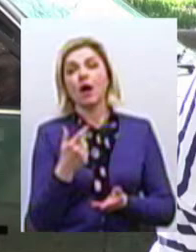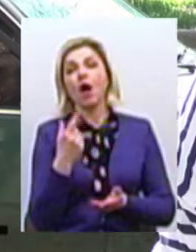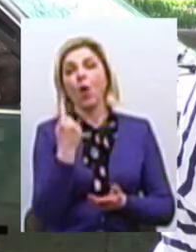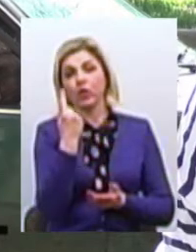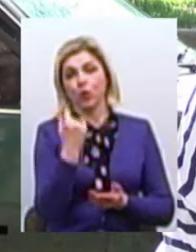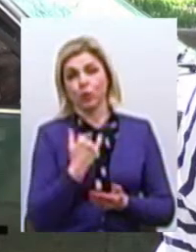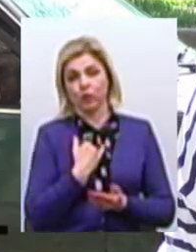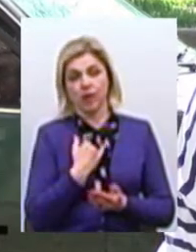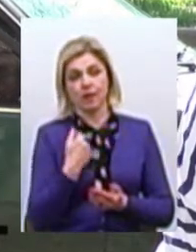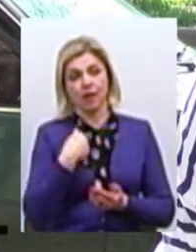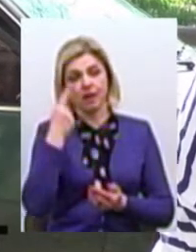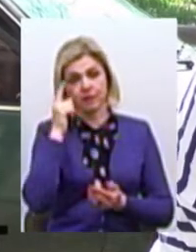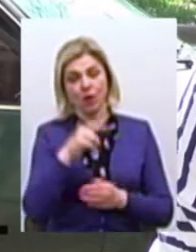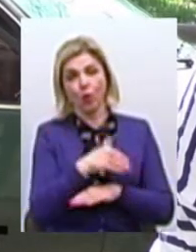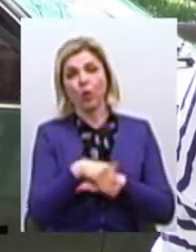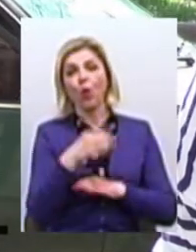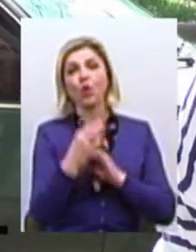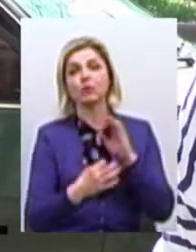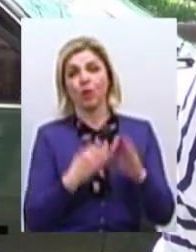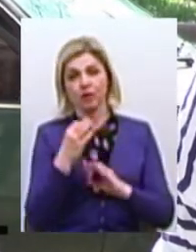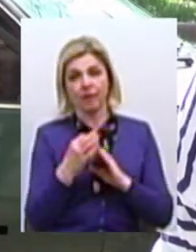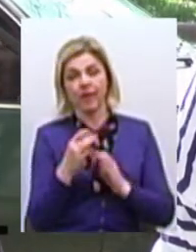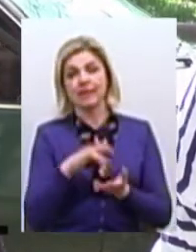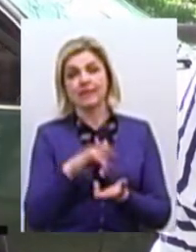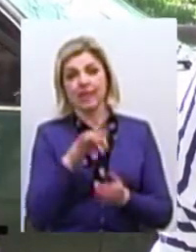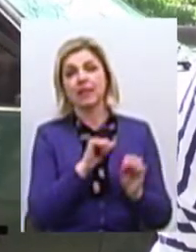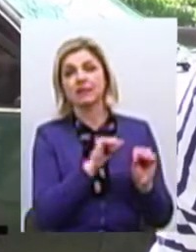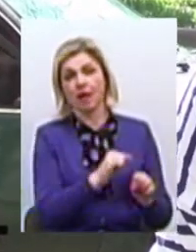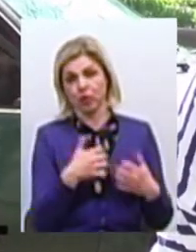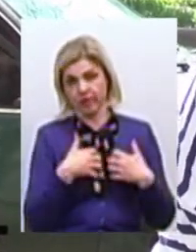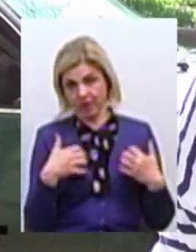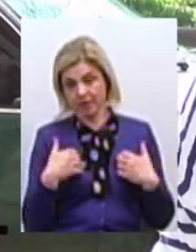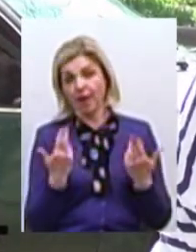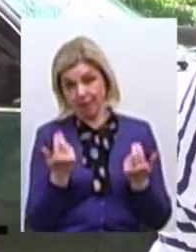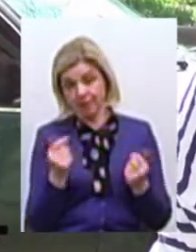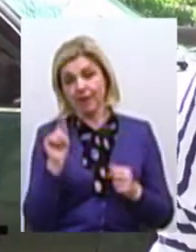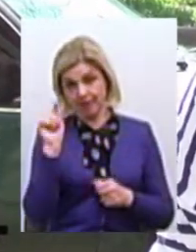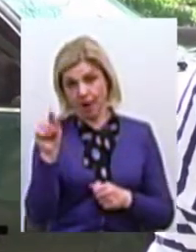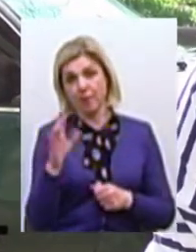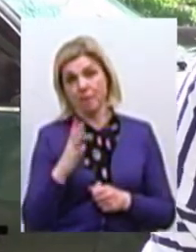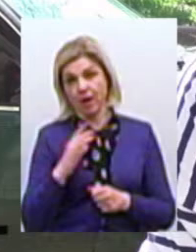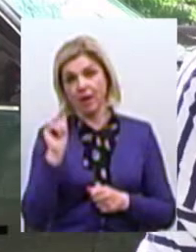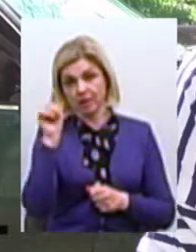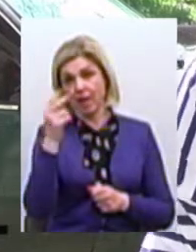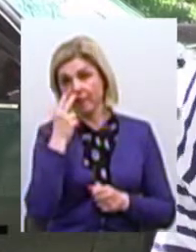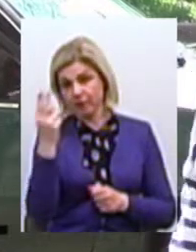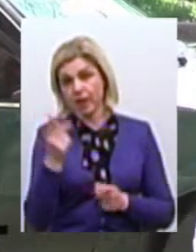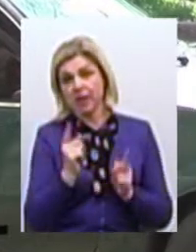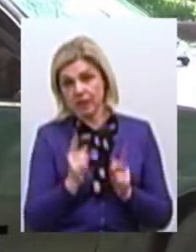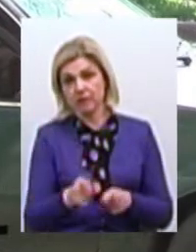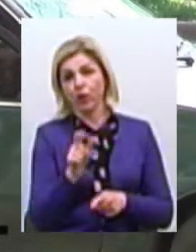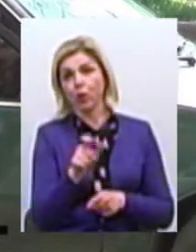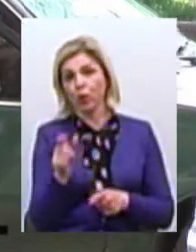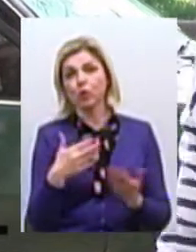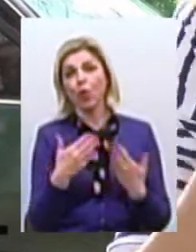нас, который я знаю, это на космонавтов там. Центр захисту тварин? Так, так, так, самое так. Вот мы там были, мы видели, там действительно люди относятся со